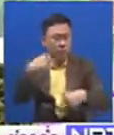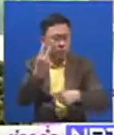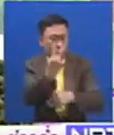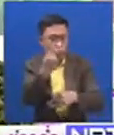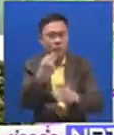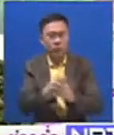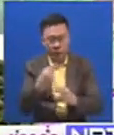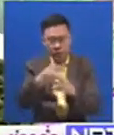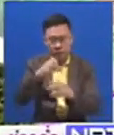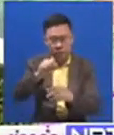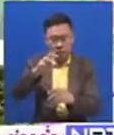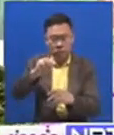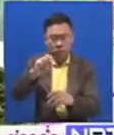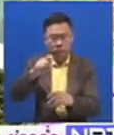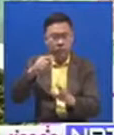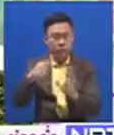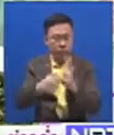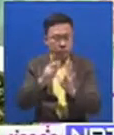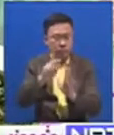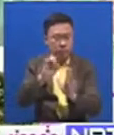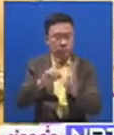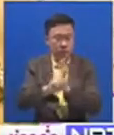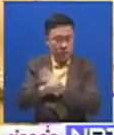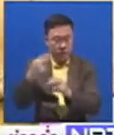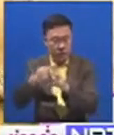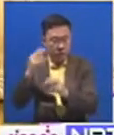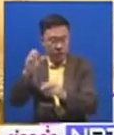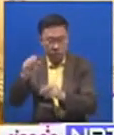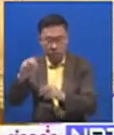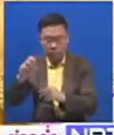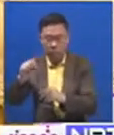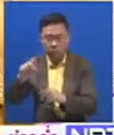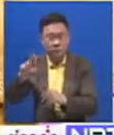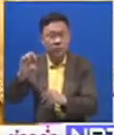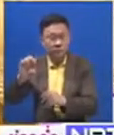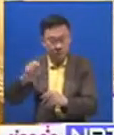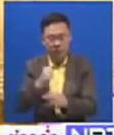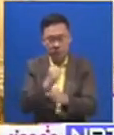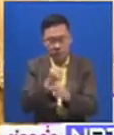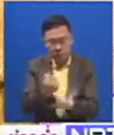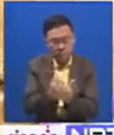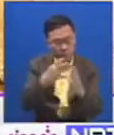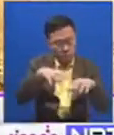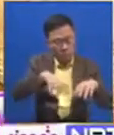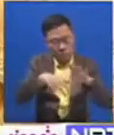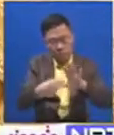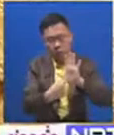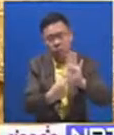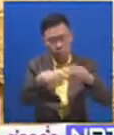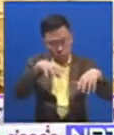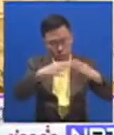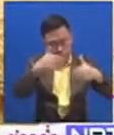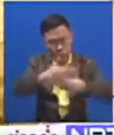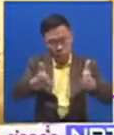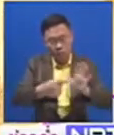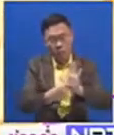และได้จัดนิทรรศการแก้มลิงให้ความรู้เกี่ยวกับโครงการชลประทานตามพระราชดำริบริเวณใกล้เคียงโดยเปิดให้ประชา